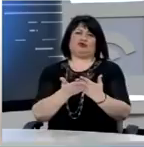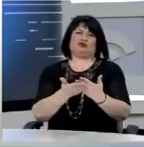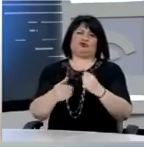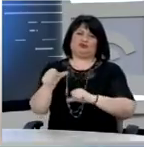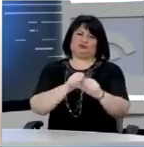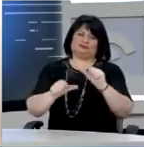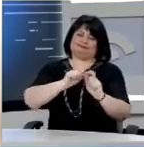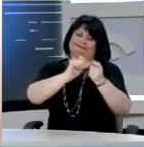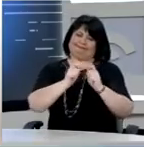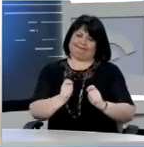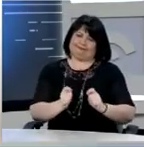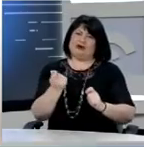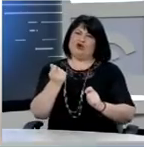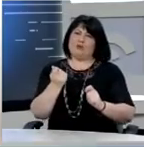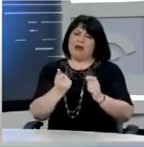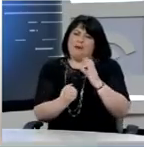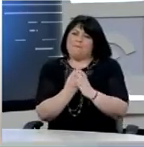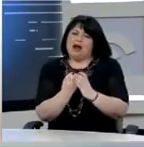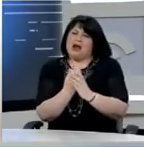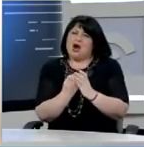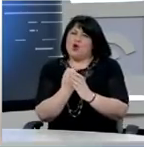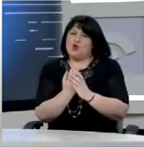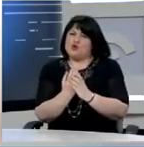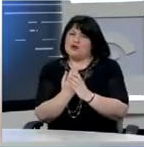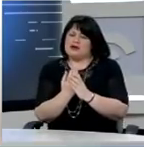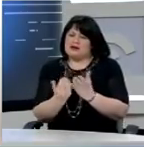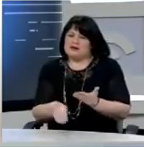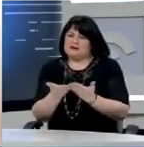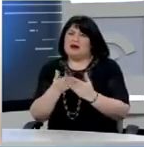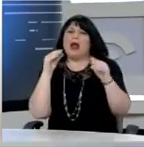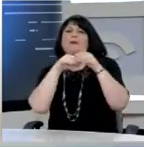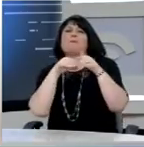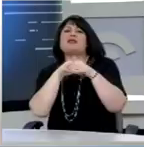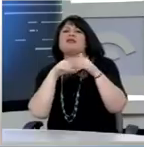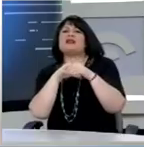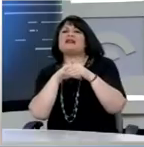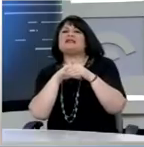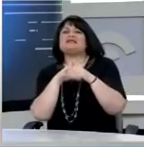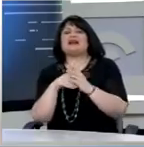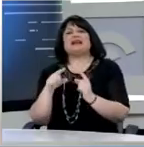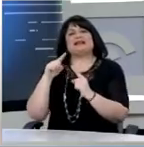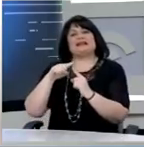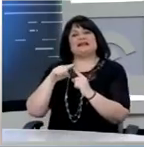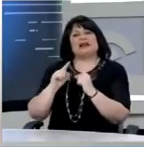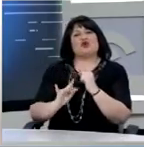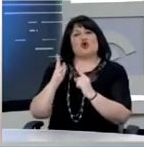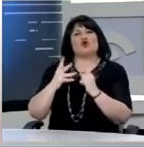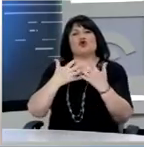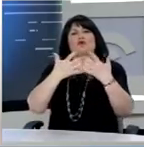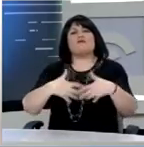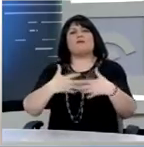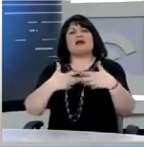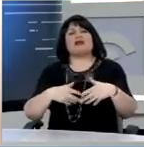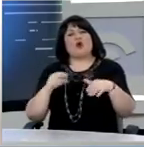παραγωγικής βάσης της οικονομίας μας μέσω της υποστήριξης επενδύσεων σε τεχνολογικό και βιομηχανικό